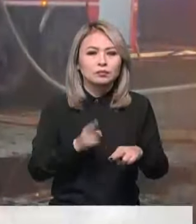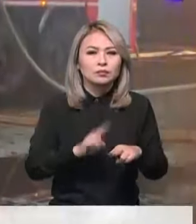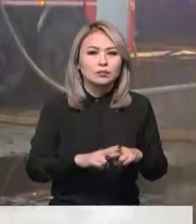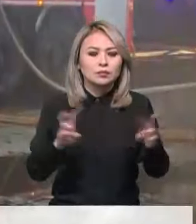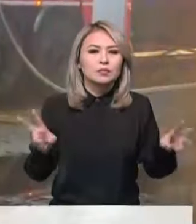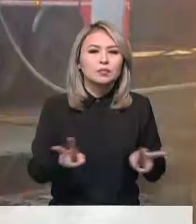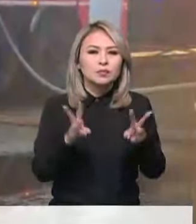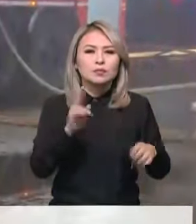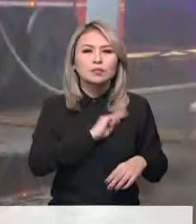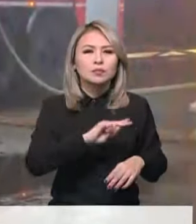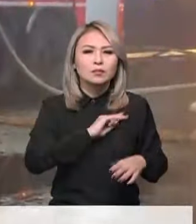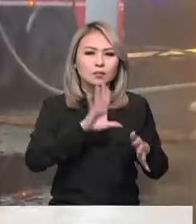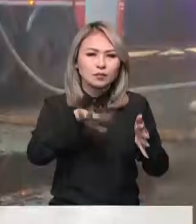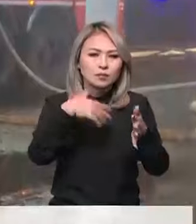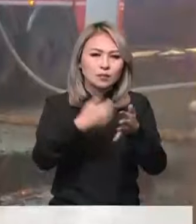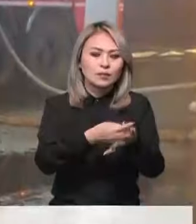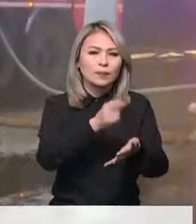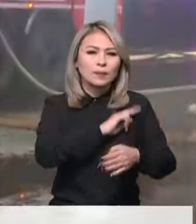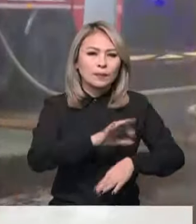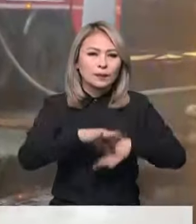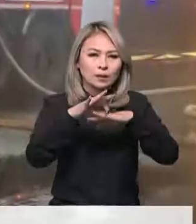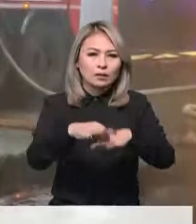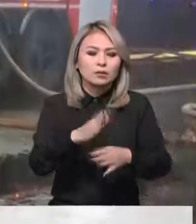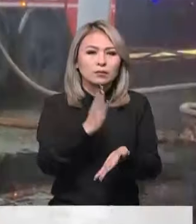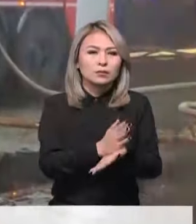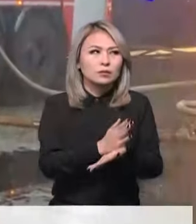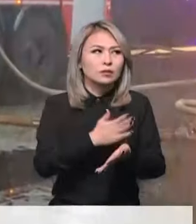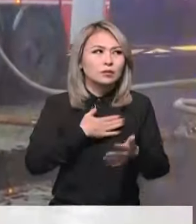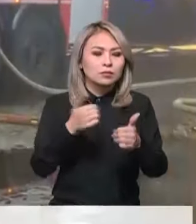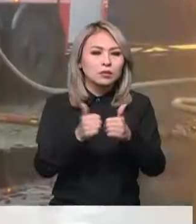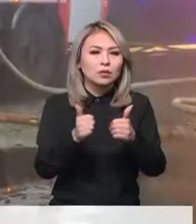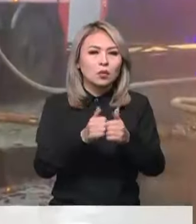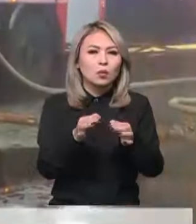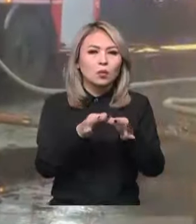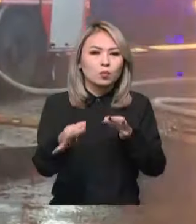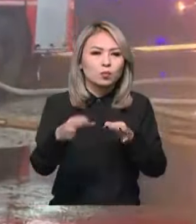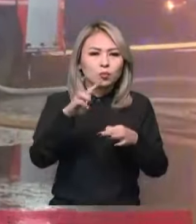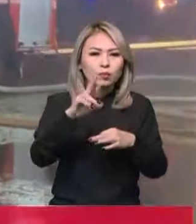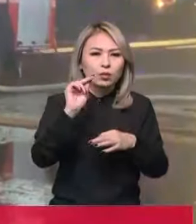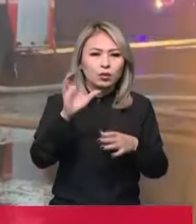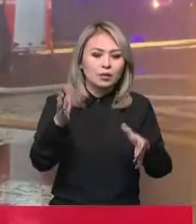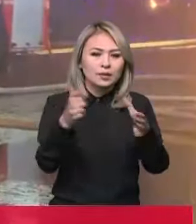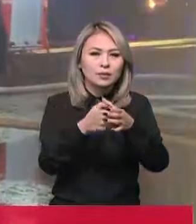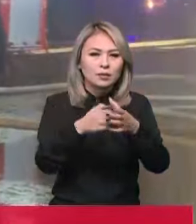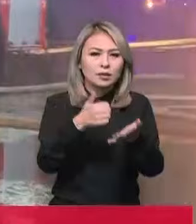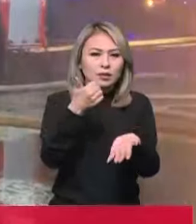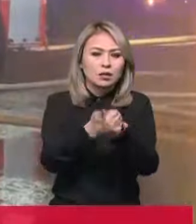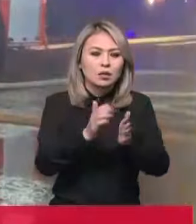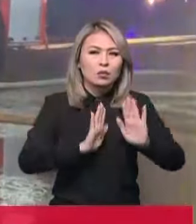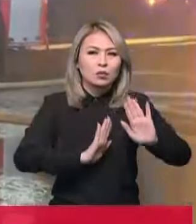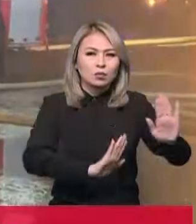өрт сөндіру қызметкерлері әлі де осы жұмыстармен айналысып жатыр. Менің жанымда қазір облыстық төтенше жағдайлар департаменті бастығының